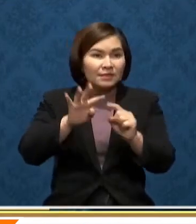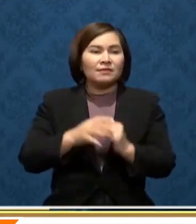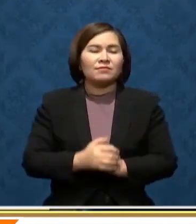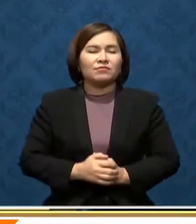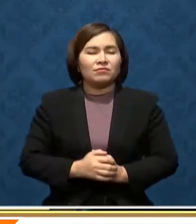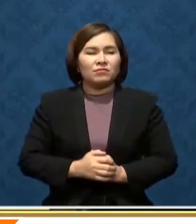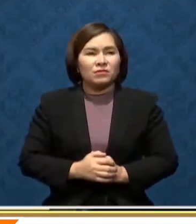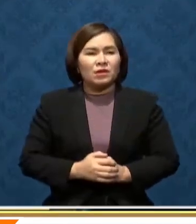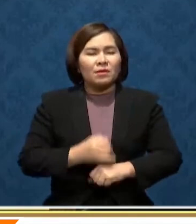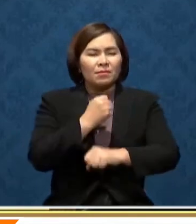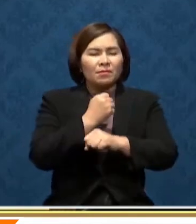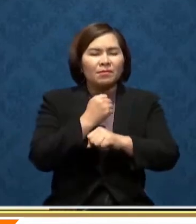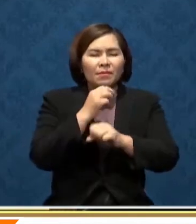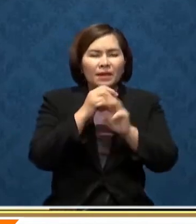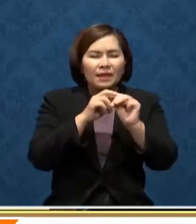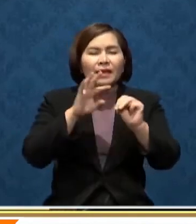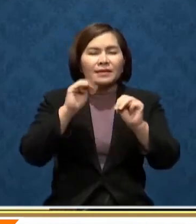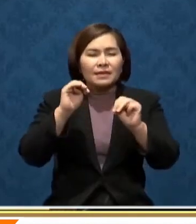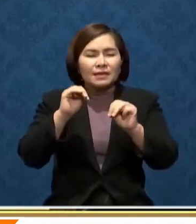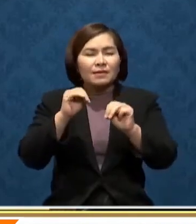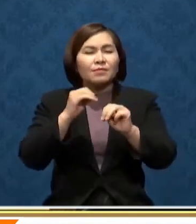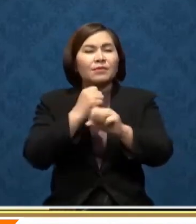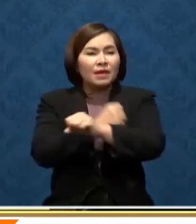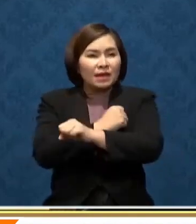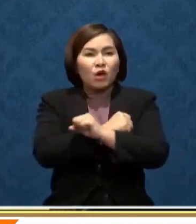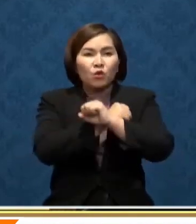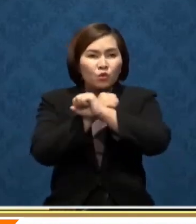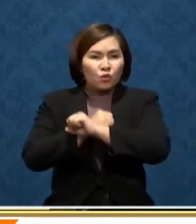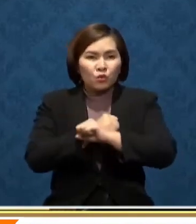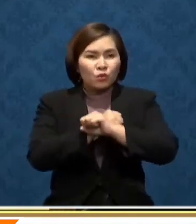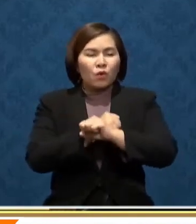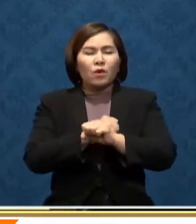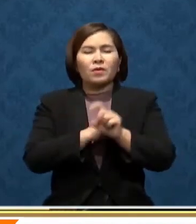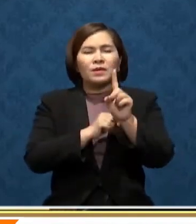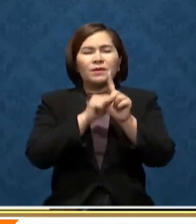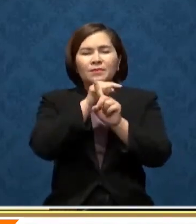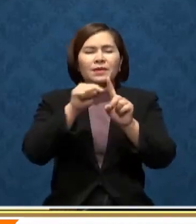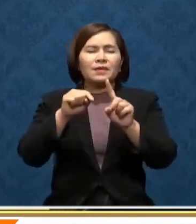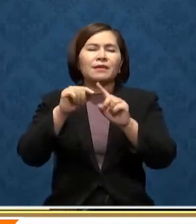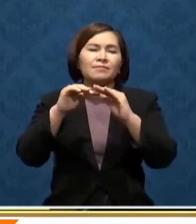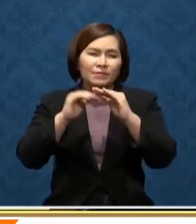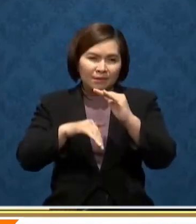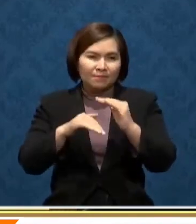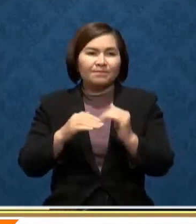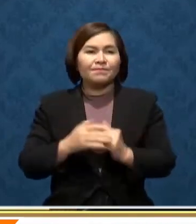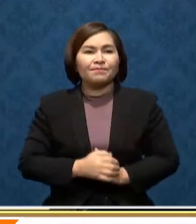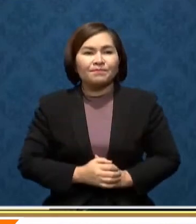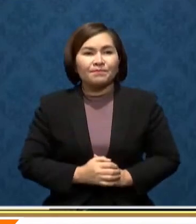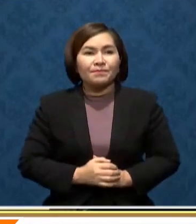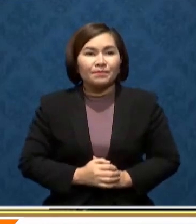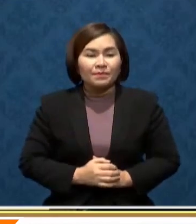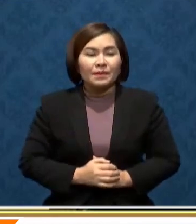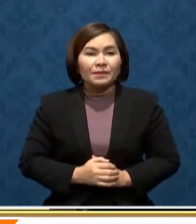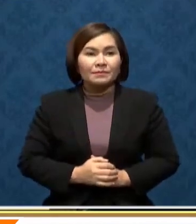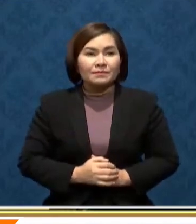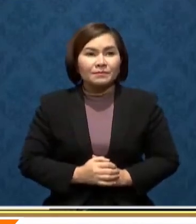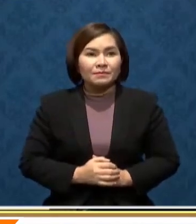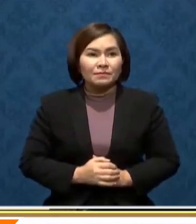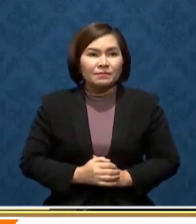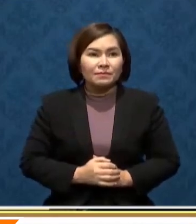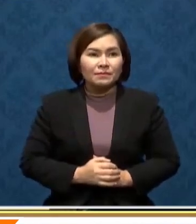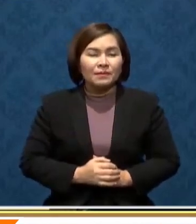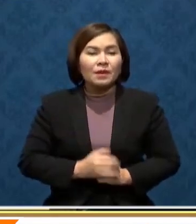มาตรา 40คุ้มครองแรงงานต่ำกว่า 1%ของแรงงานทั้งหมดอย่างที่เรียนทุกท่าน